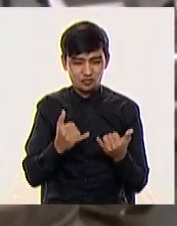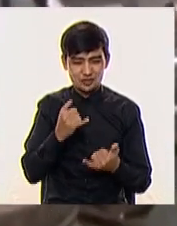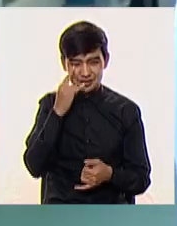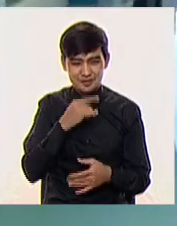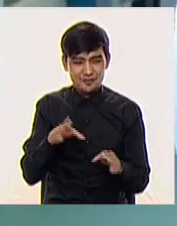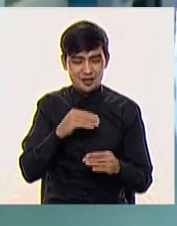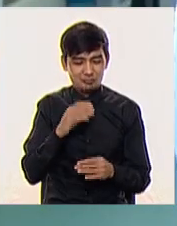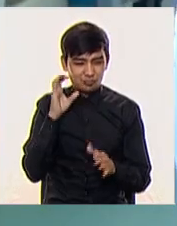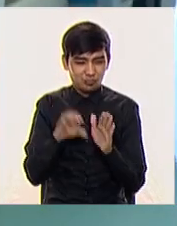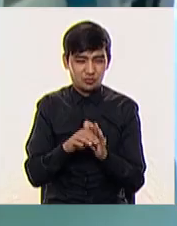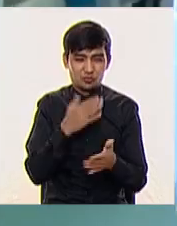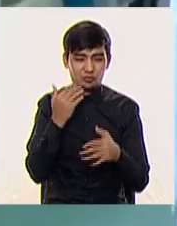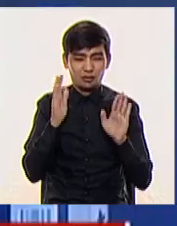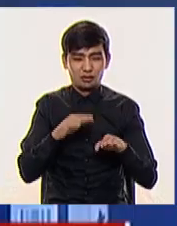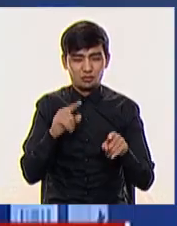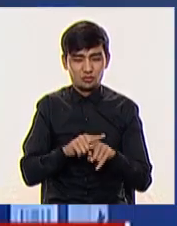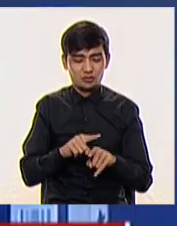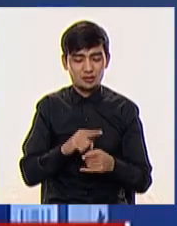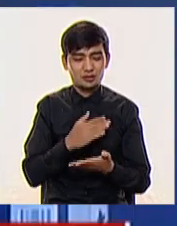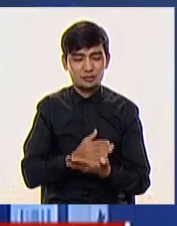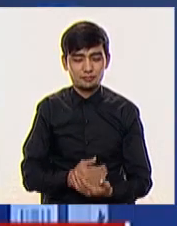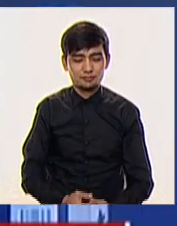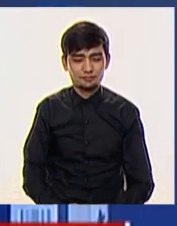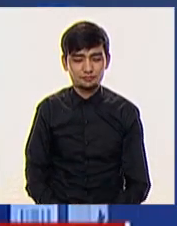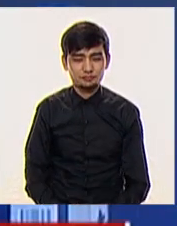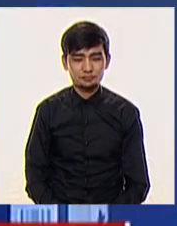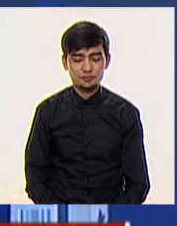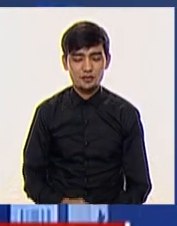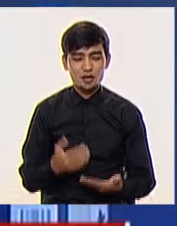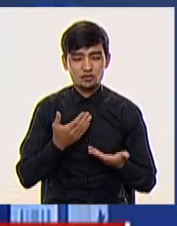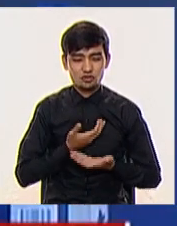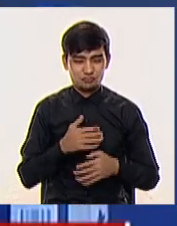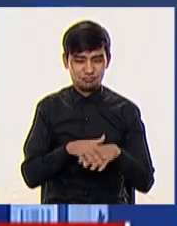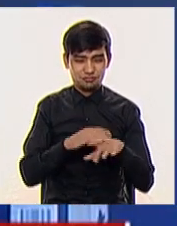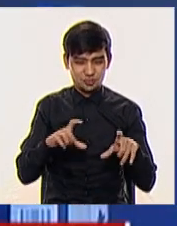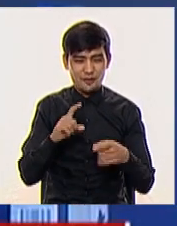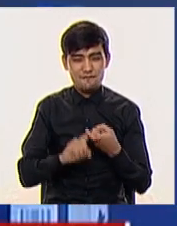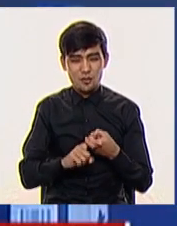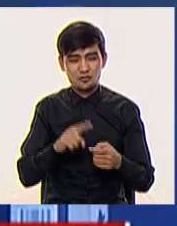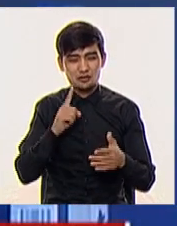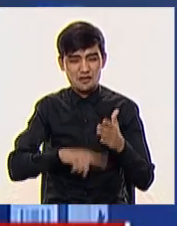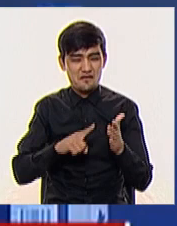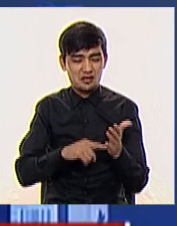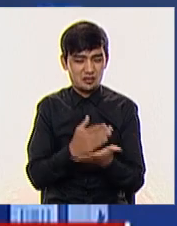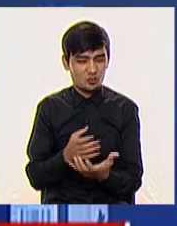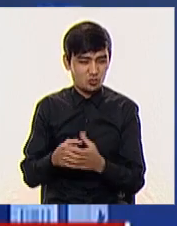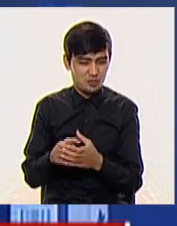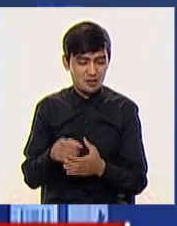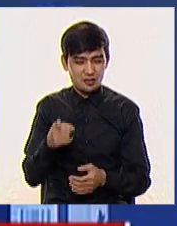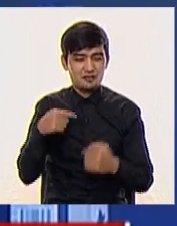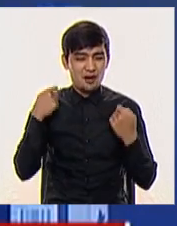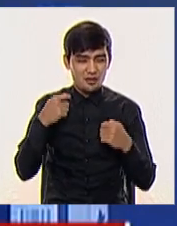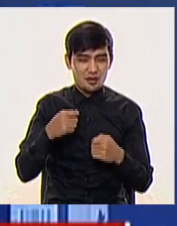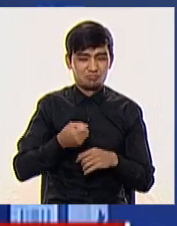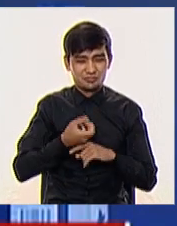сақтық шараларына әлі де салғырт қарайды екен. Среди населения имеется. Тұрғындар арасында вирустың барына сенбейтін топтар бар. Олар той,